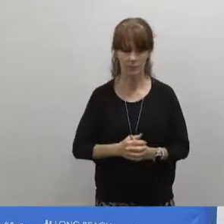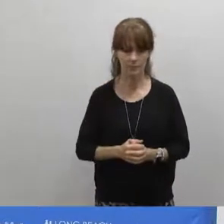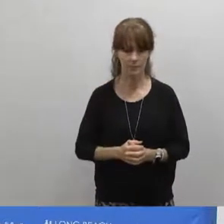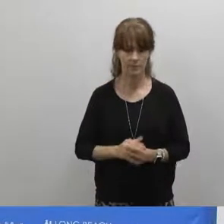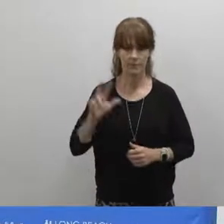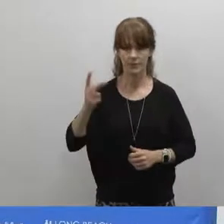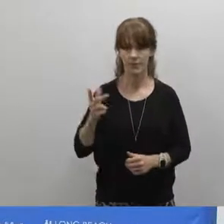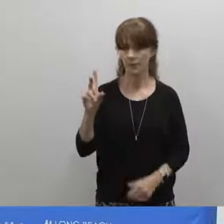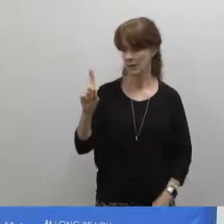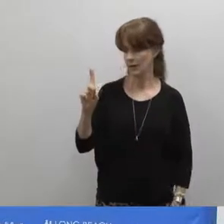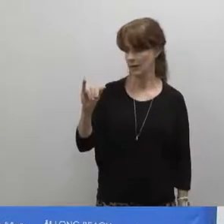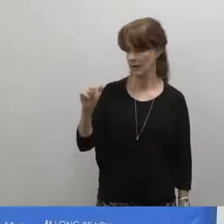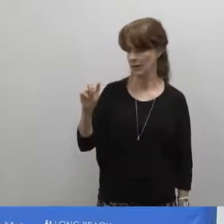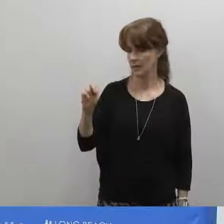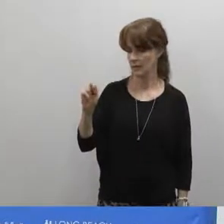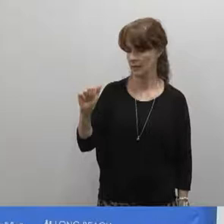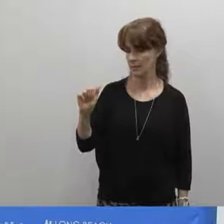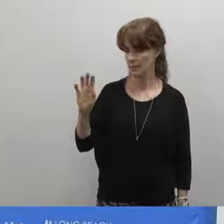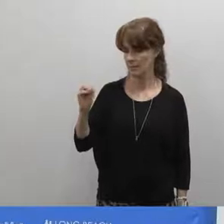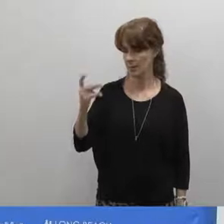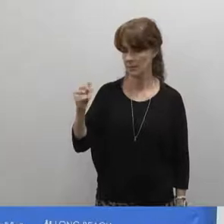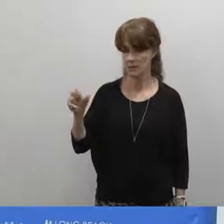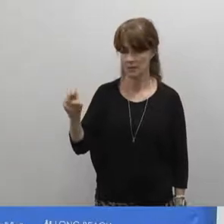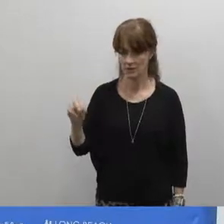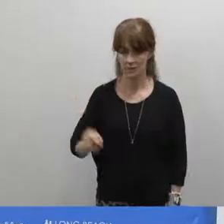បន្តទៅទៀត Diana Michelson